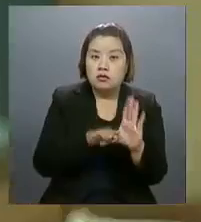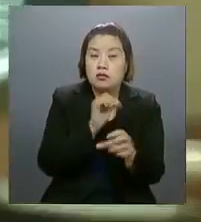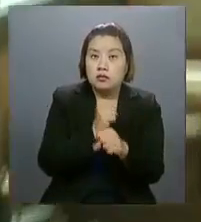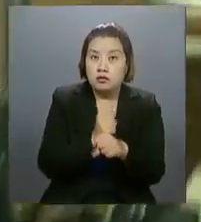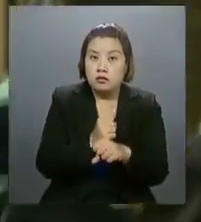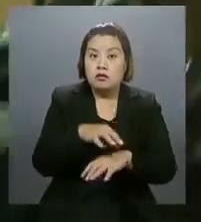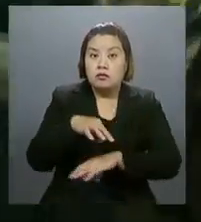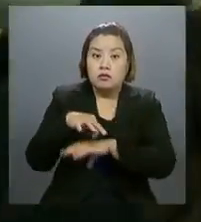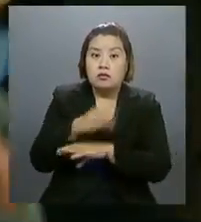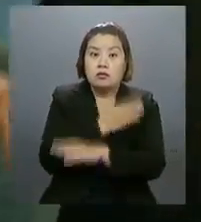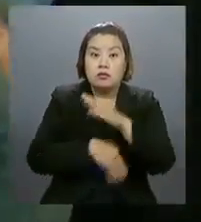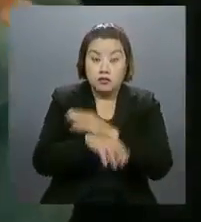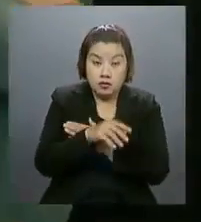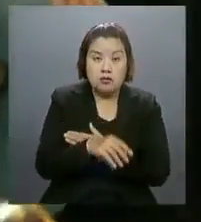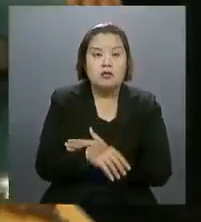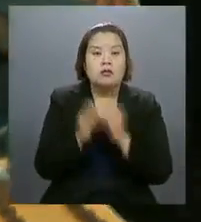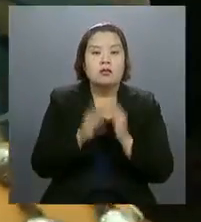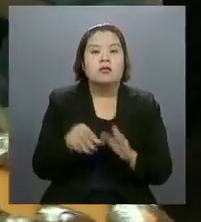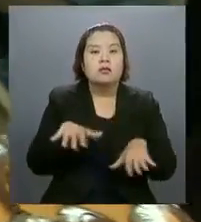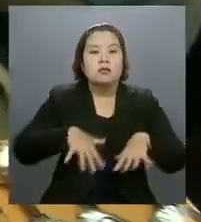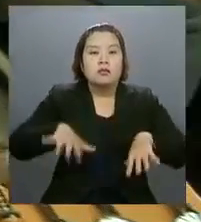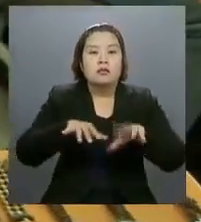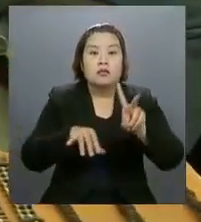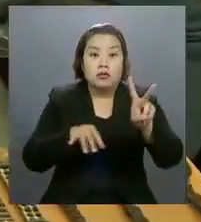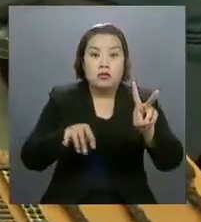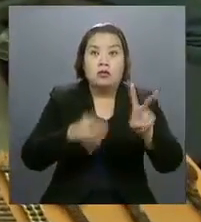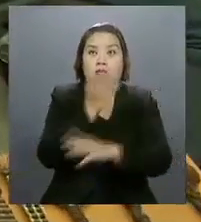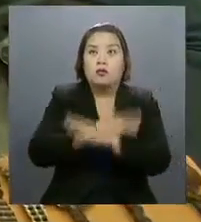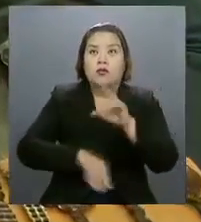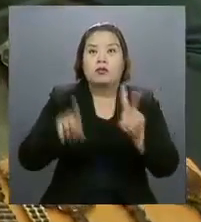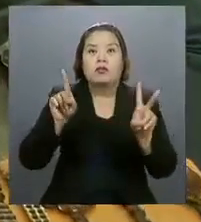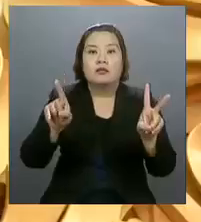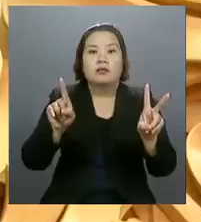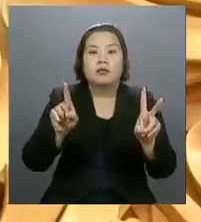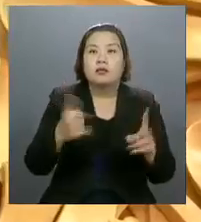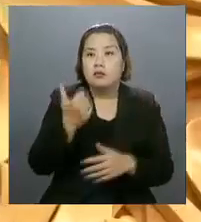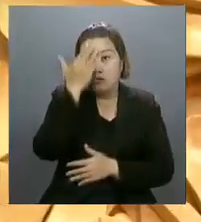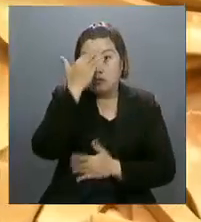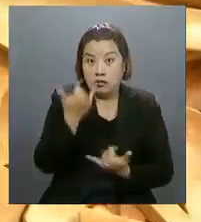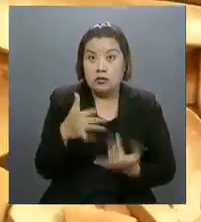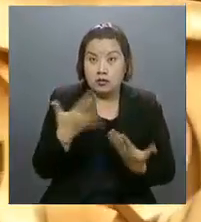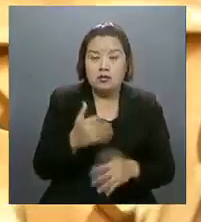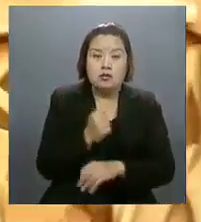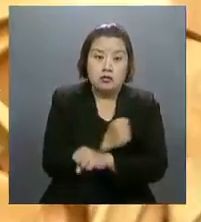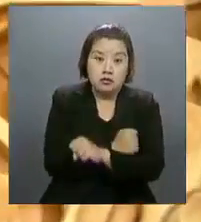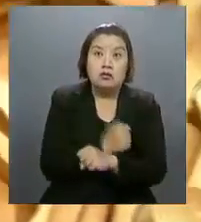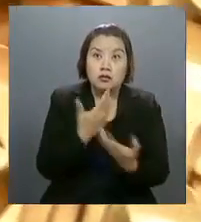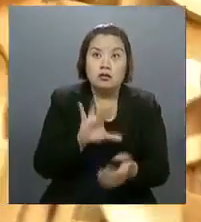ต่อผู้พิการ1คนนะครับทำให้ปัจจุบันมีคนพิการที่สถานประกอบการจ้างงาน